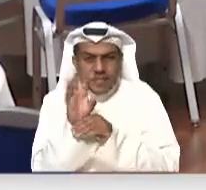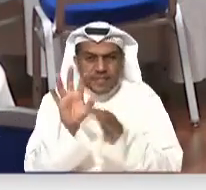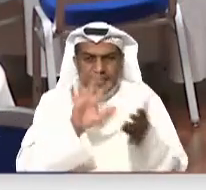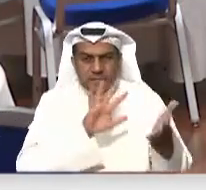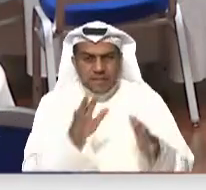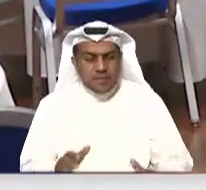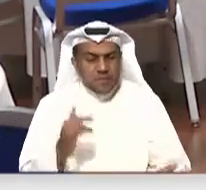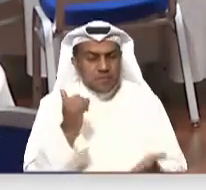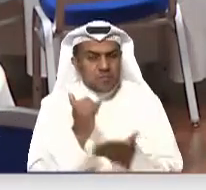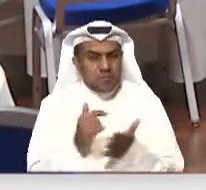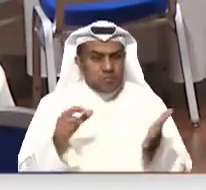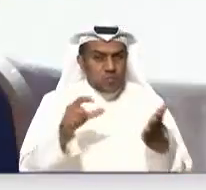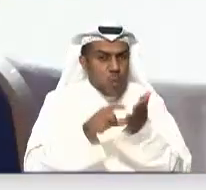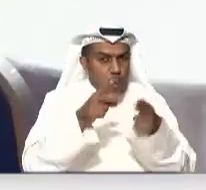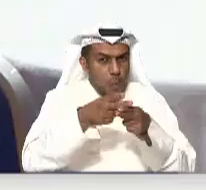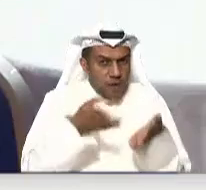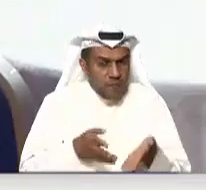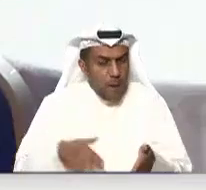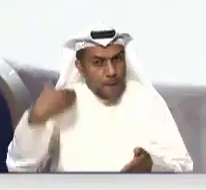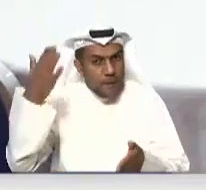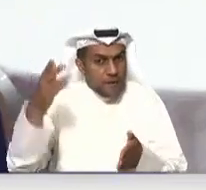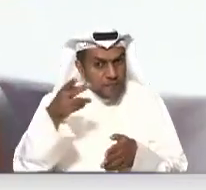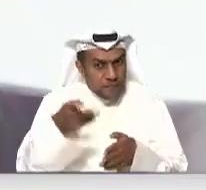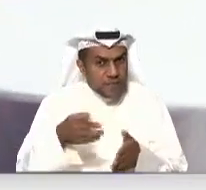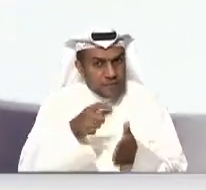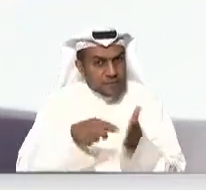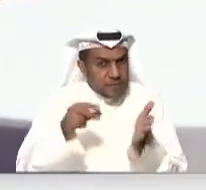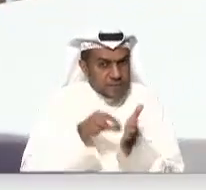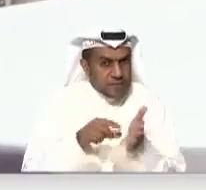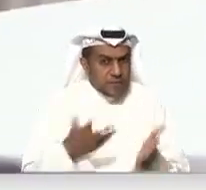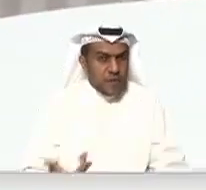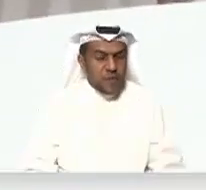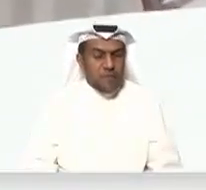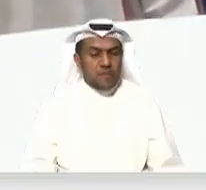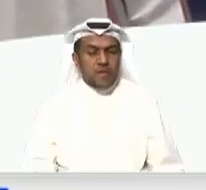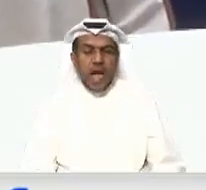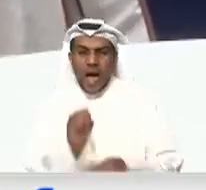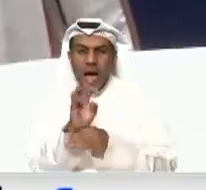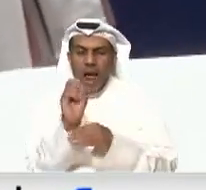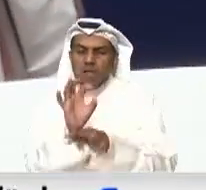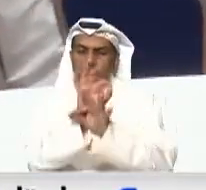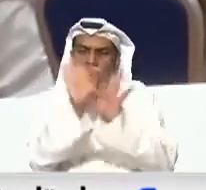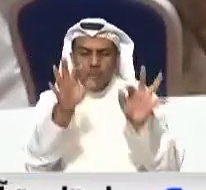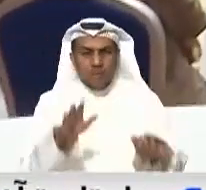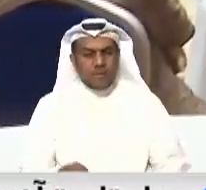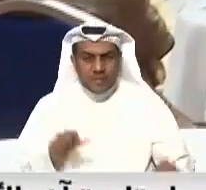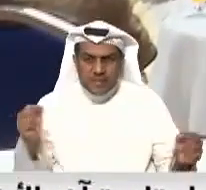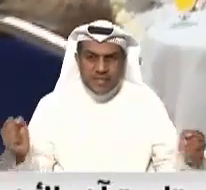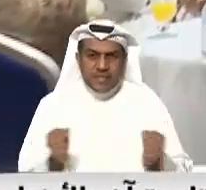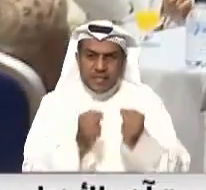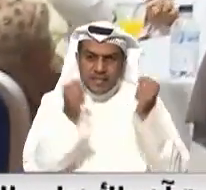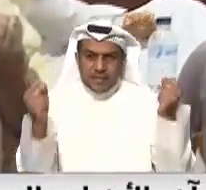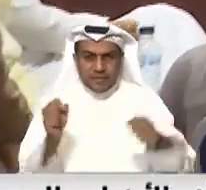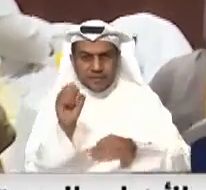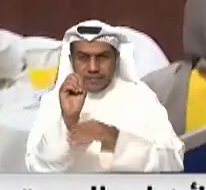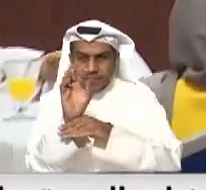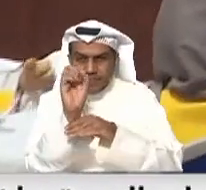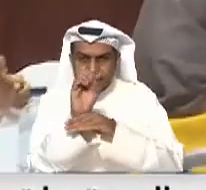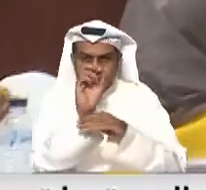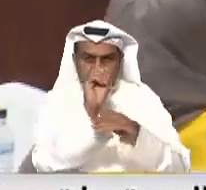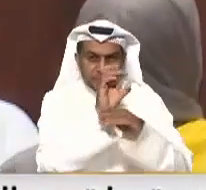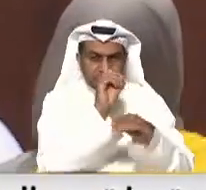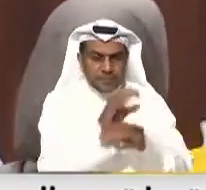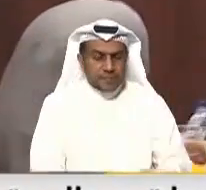نسجلها، وين نقدر نسجلها بالكويت وبرا. الجهود الحكومية والمجتمعية والعلمية والعملية تجتمع من أجل تكريس رأس